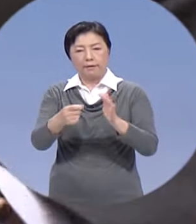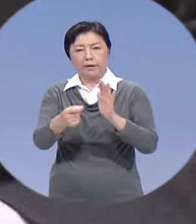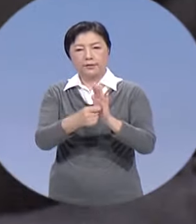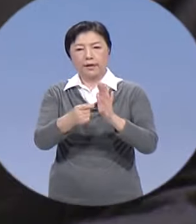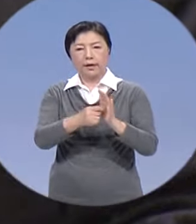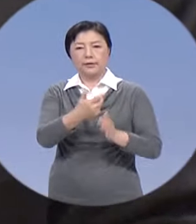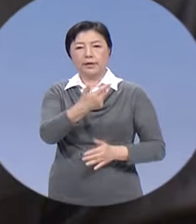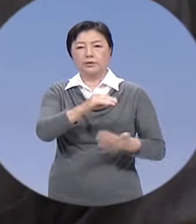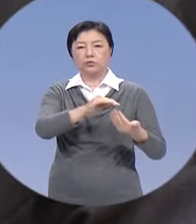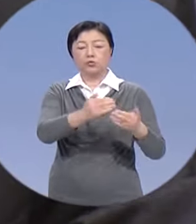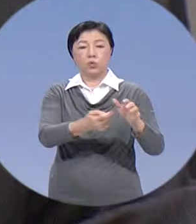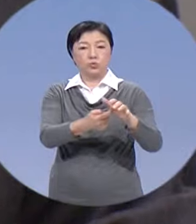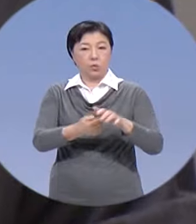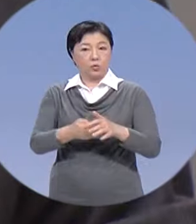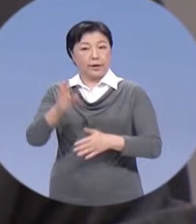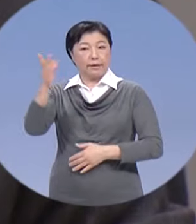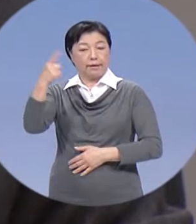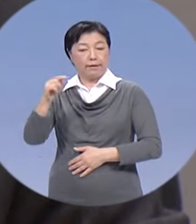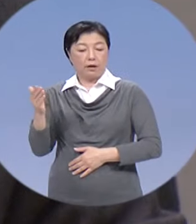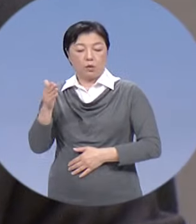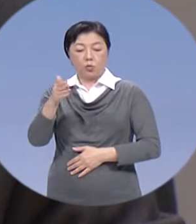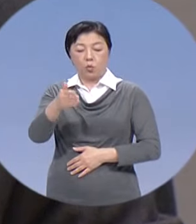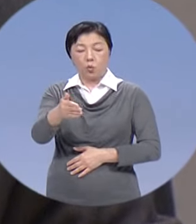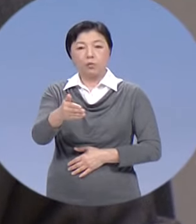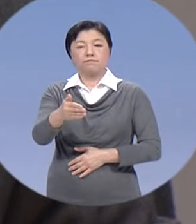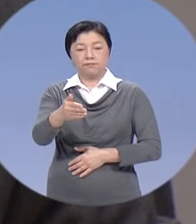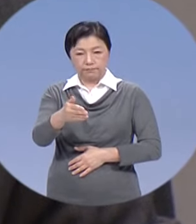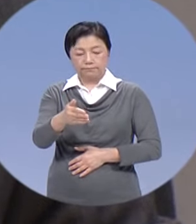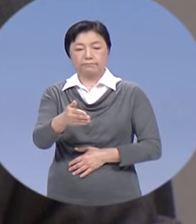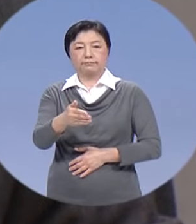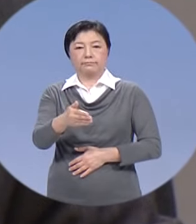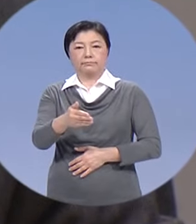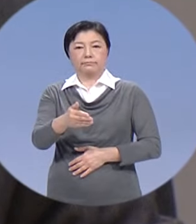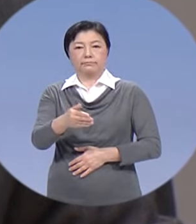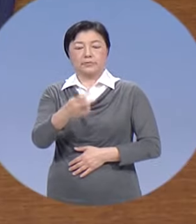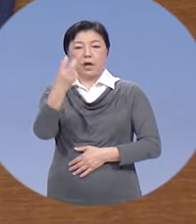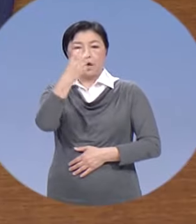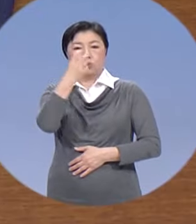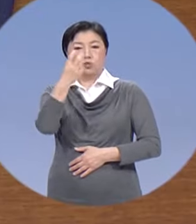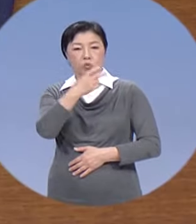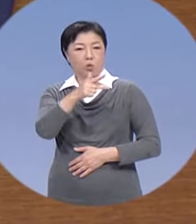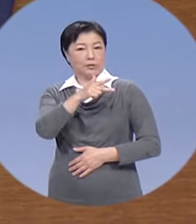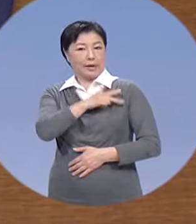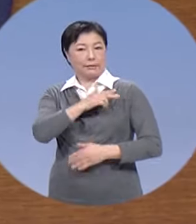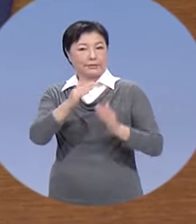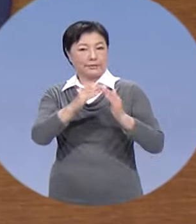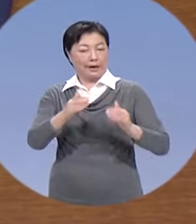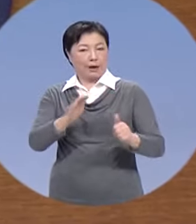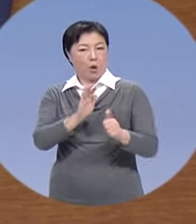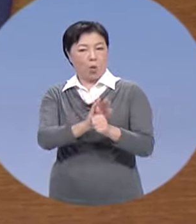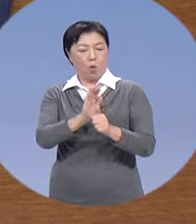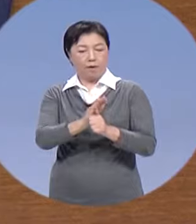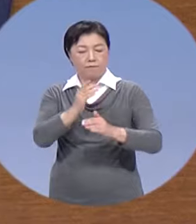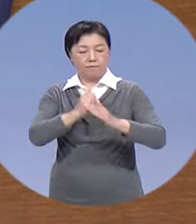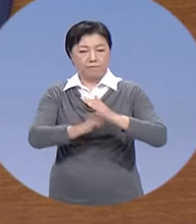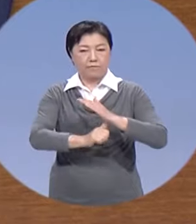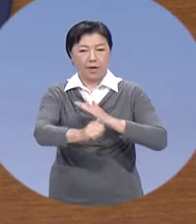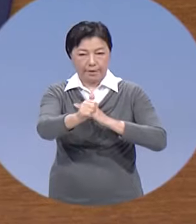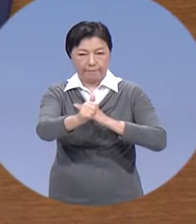市町村に県からの要請に応じて土地家屋調査士会から応援会員を派遣すること